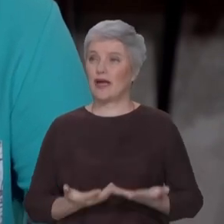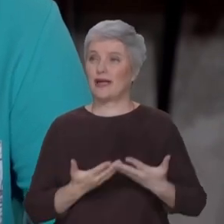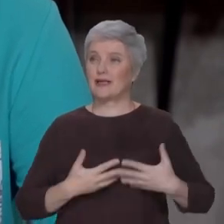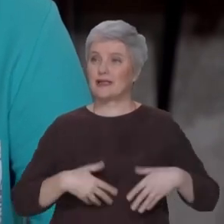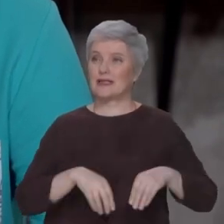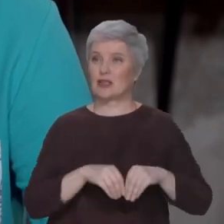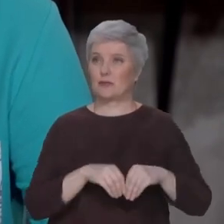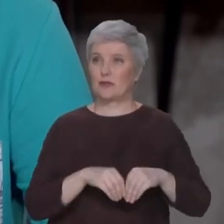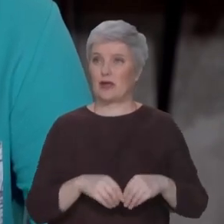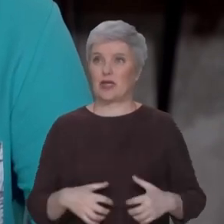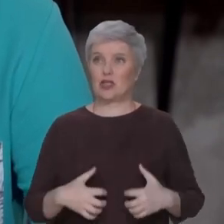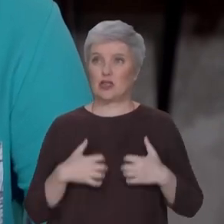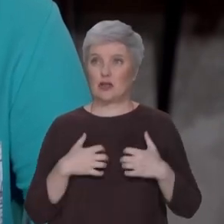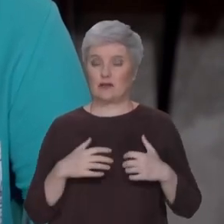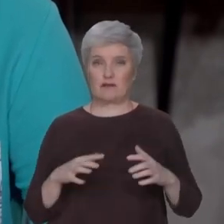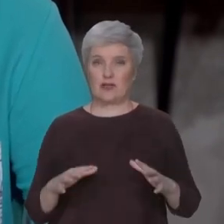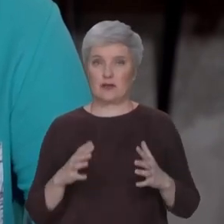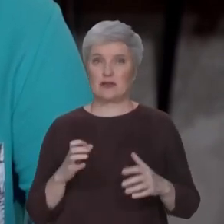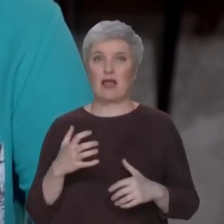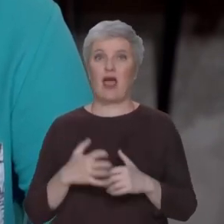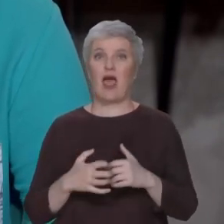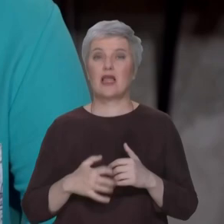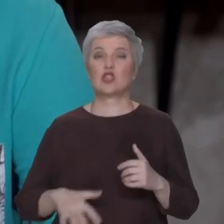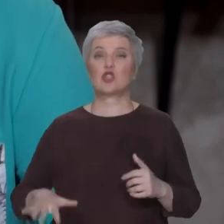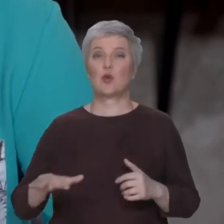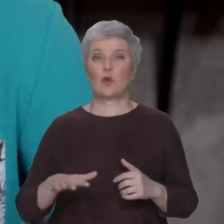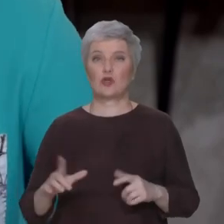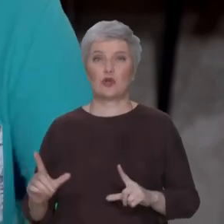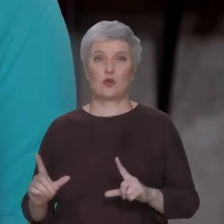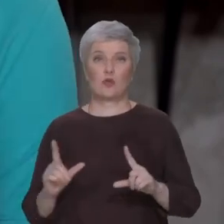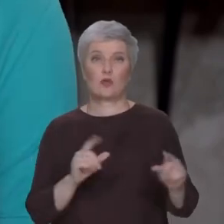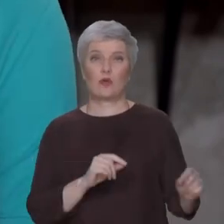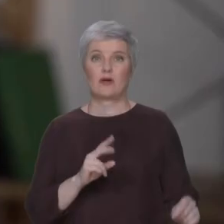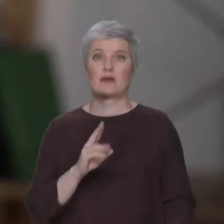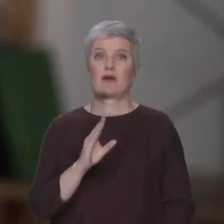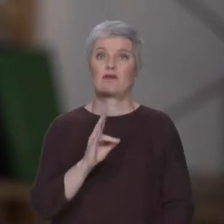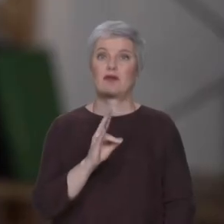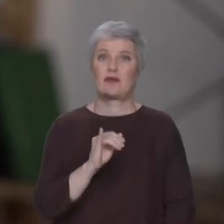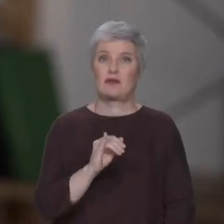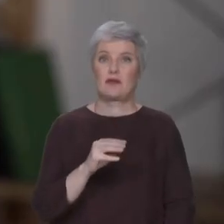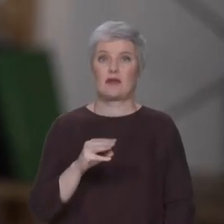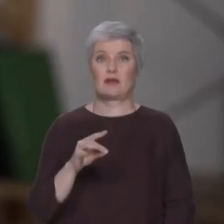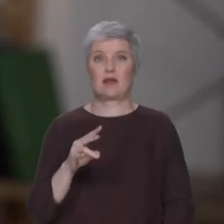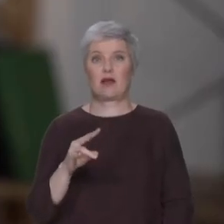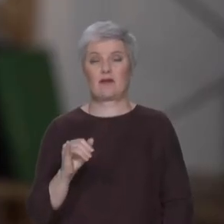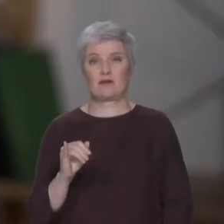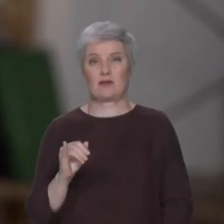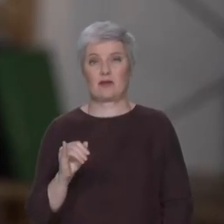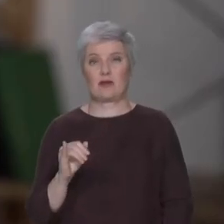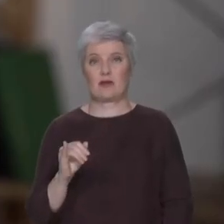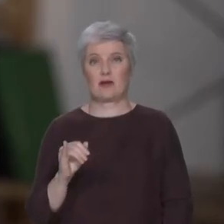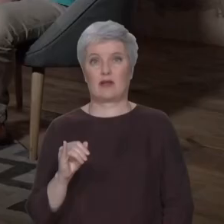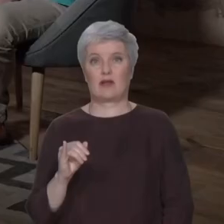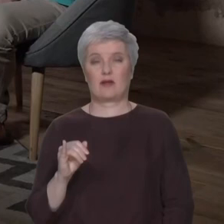Просто жахлива історія. Вони з Херсонщини евакуювалися в квітні і травні. Ну, як вам